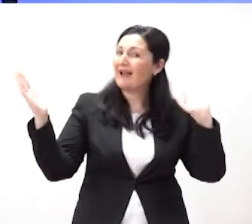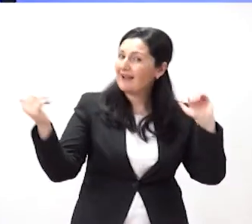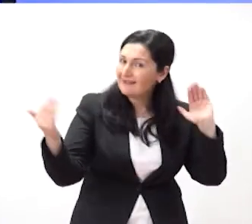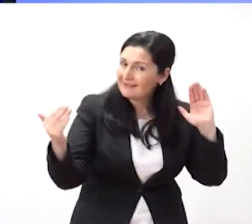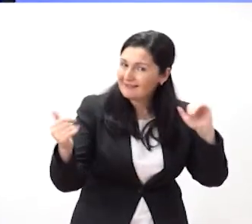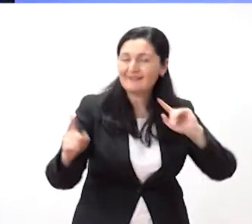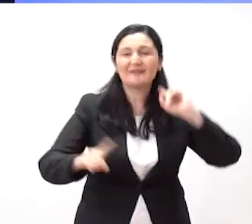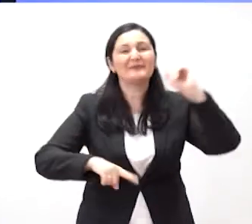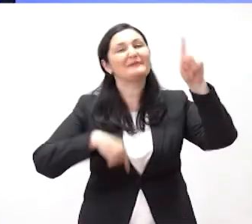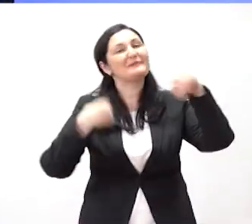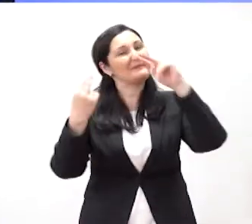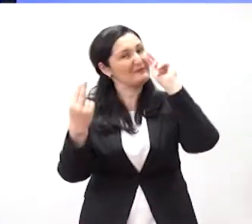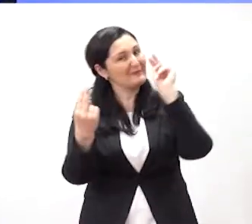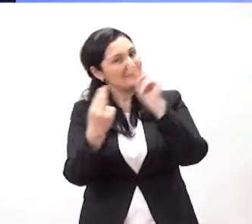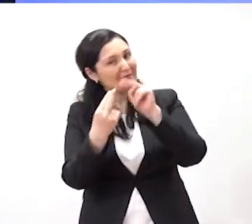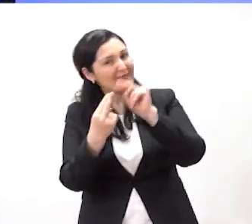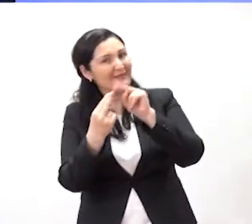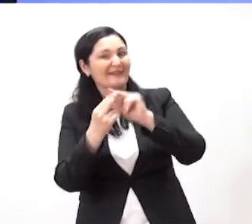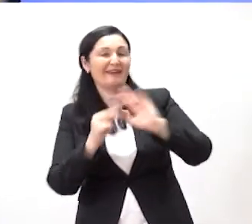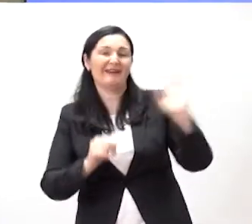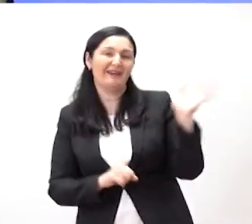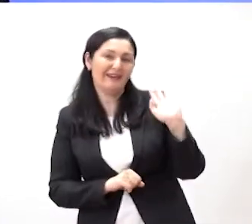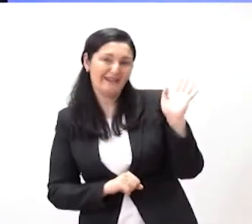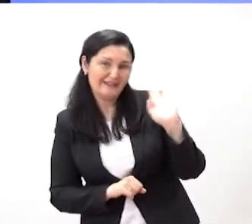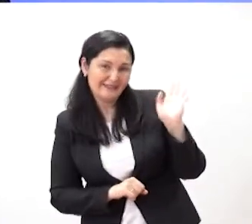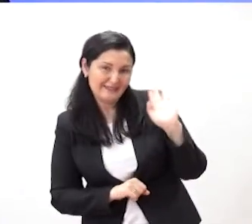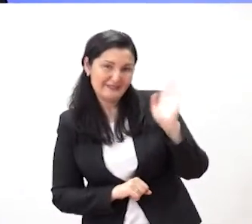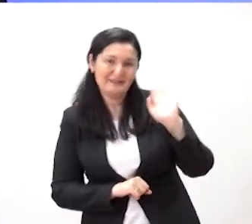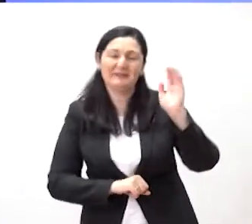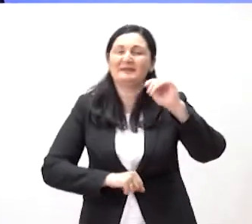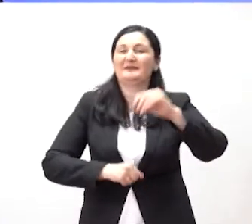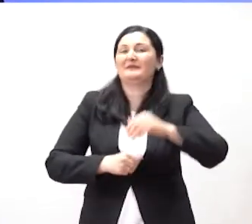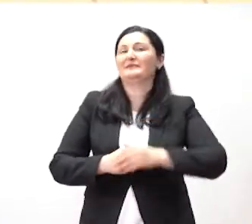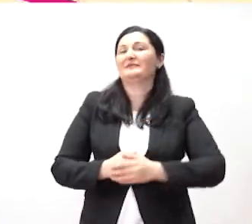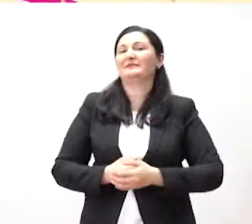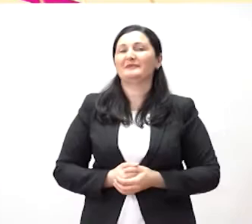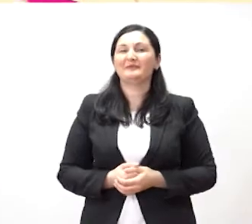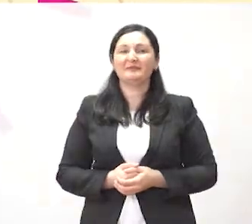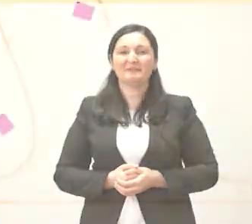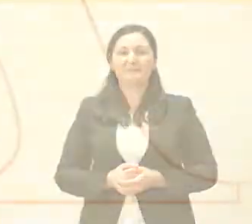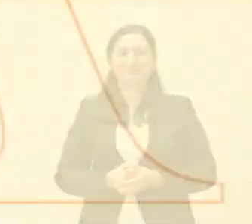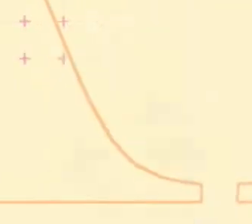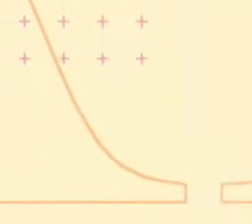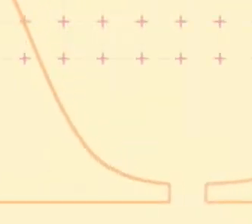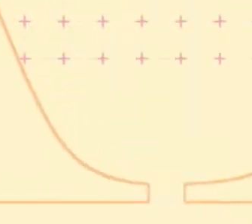то барномаҳои оянда. Хай!